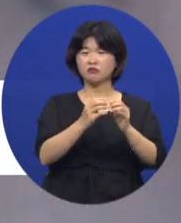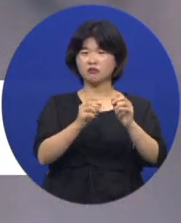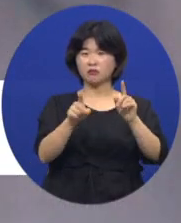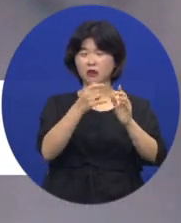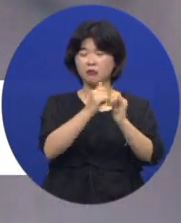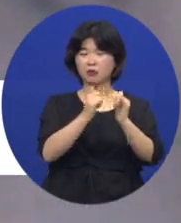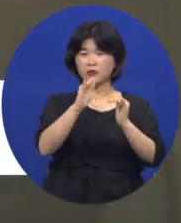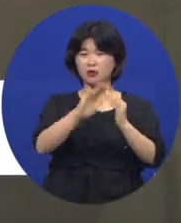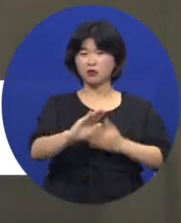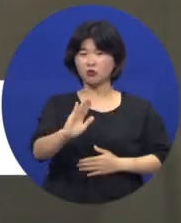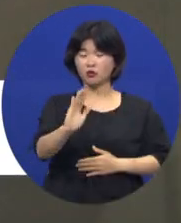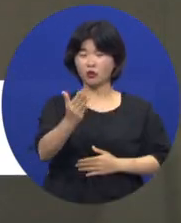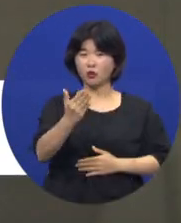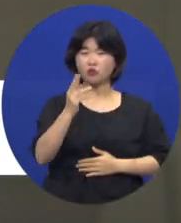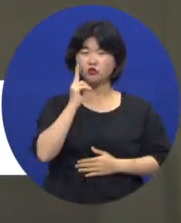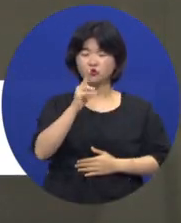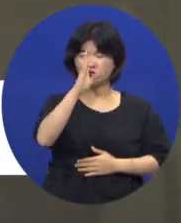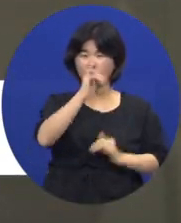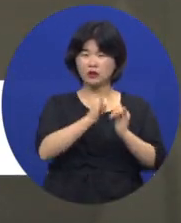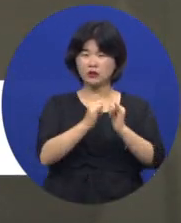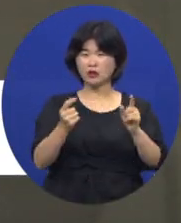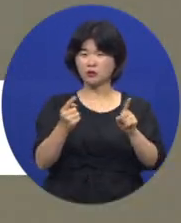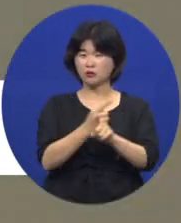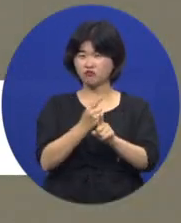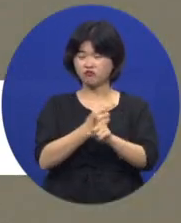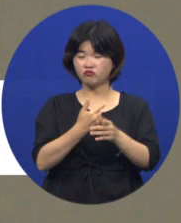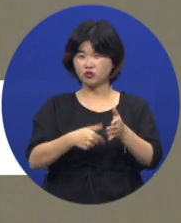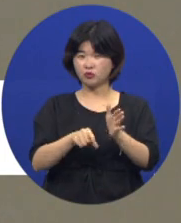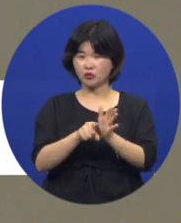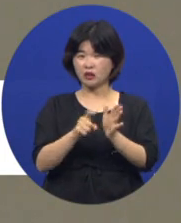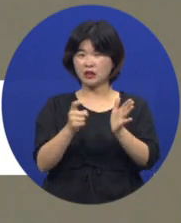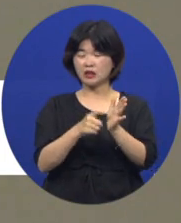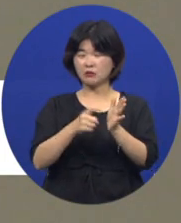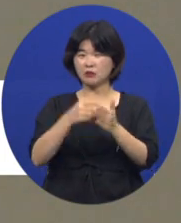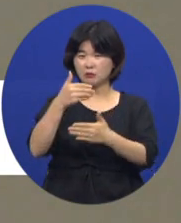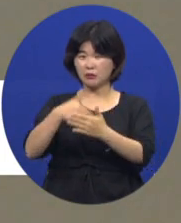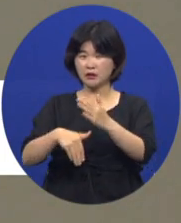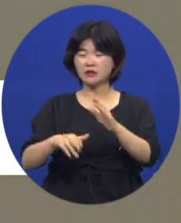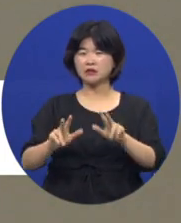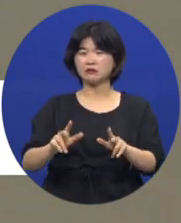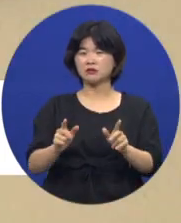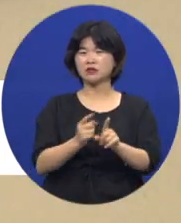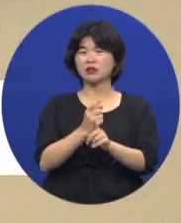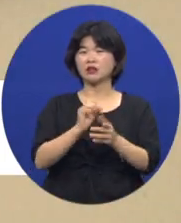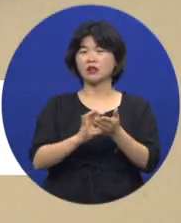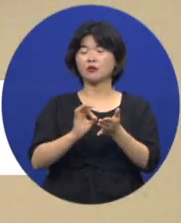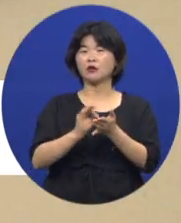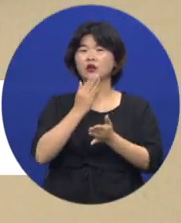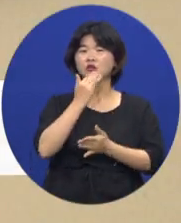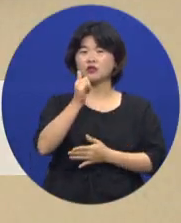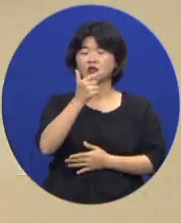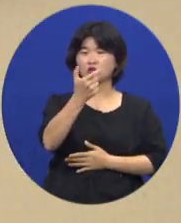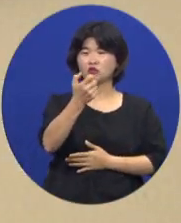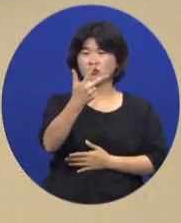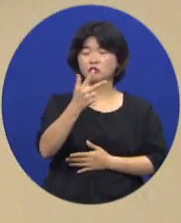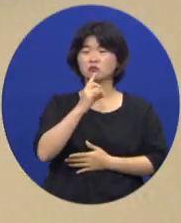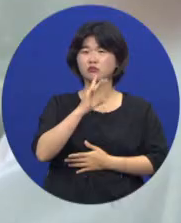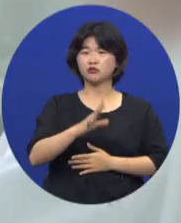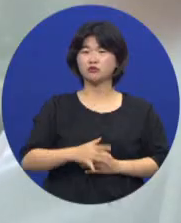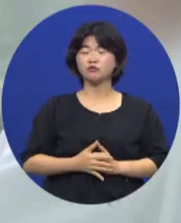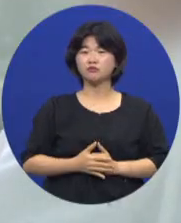자릿수로 줄었고 중증 환자를 위한 긴급 병상을 빼면 실제 사용할 수 있는 병상은 67병상에